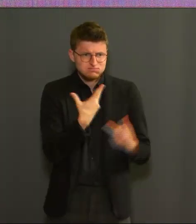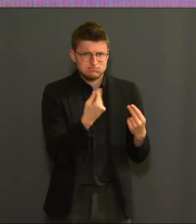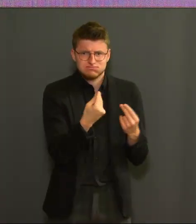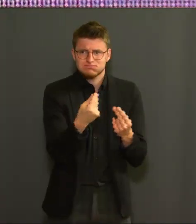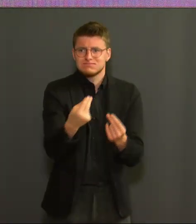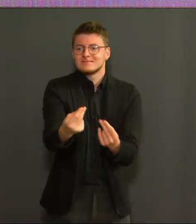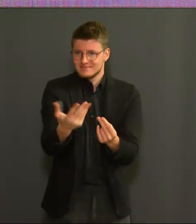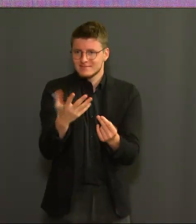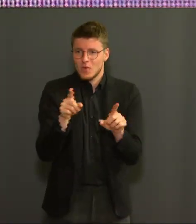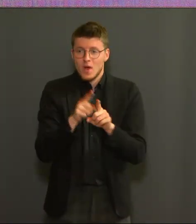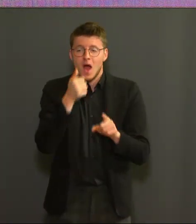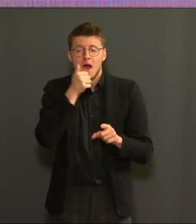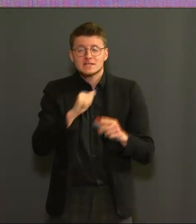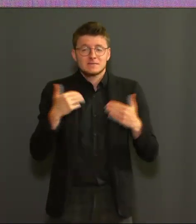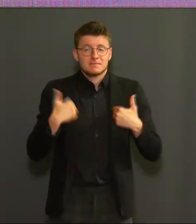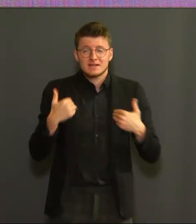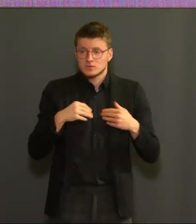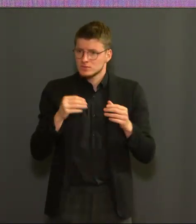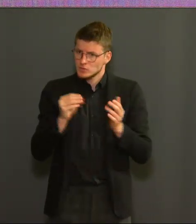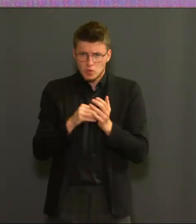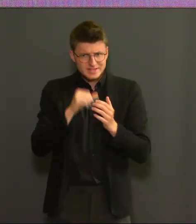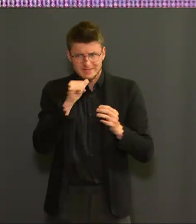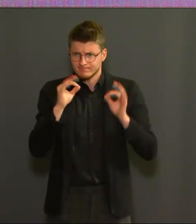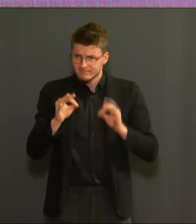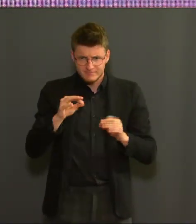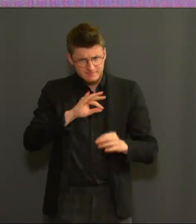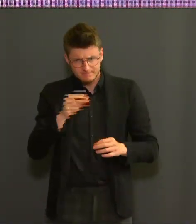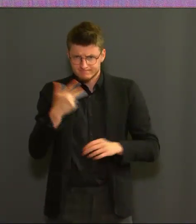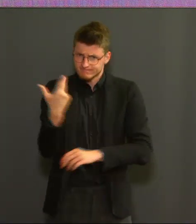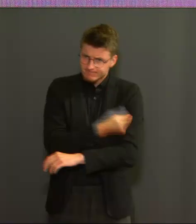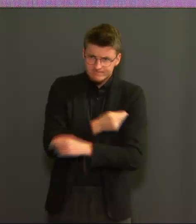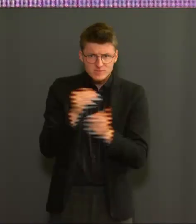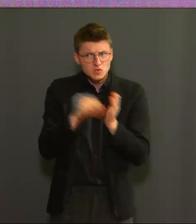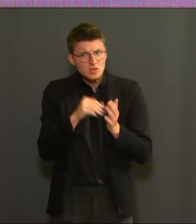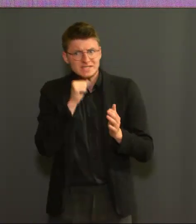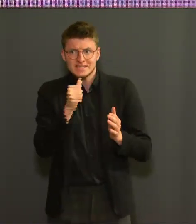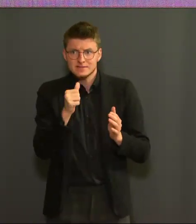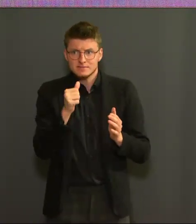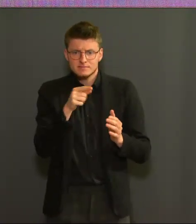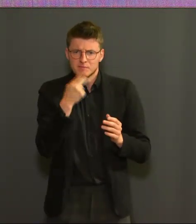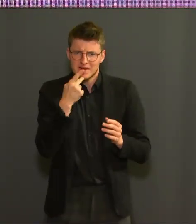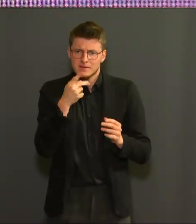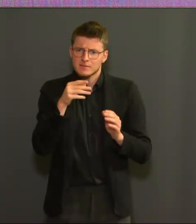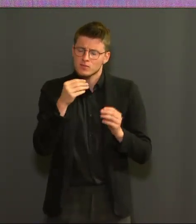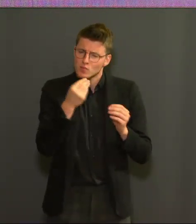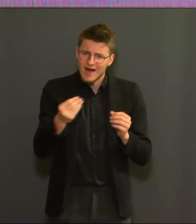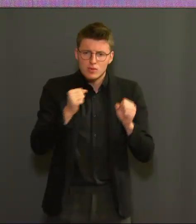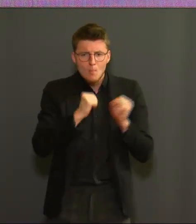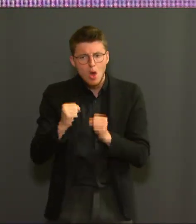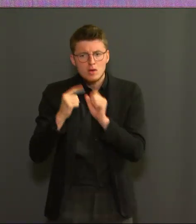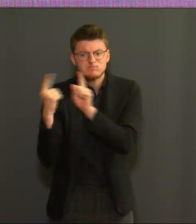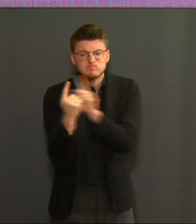gevaccineerd zijn, hun dichte contacten blijven beperken. In landen